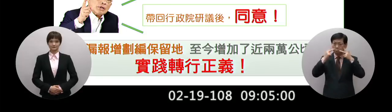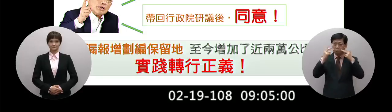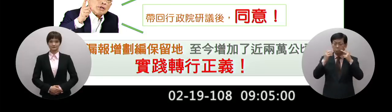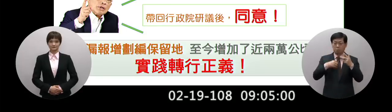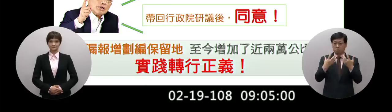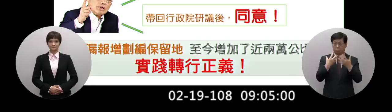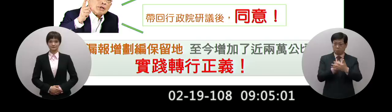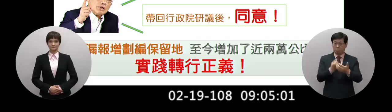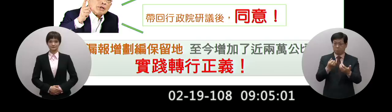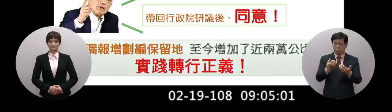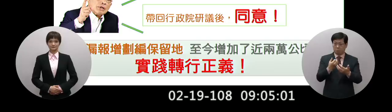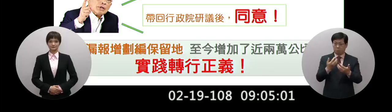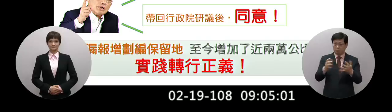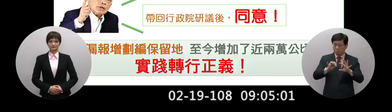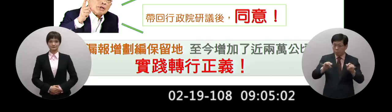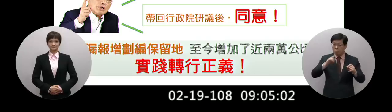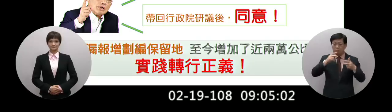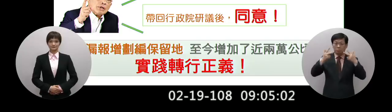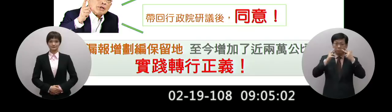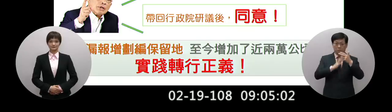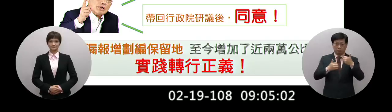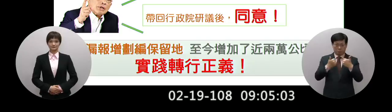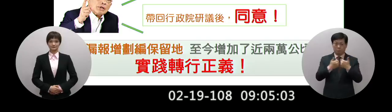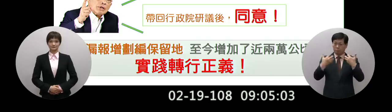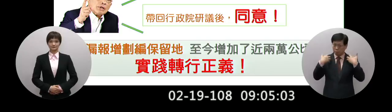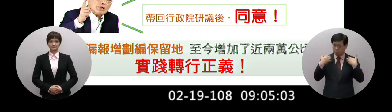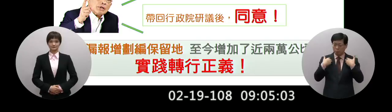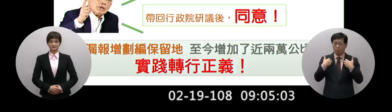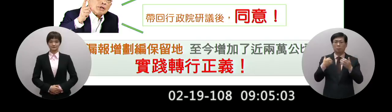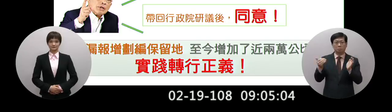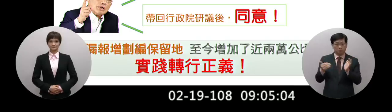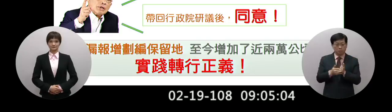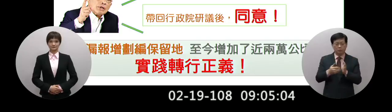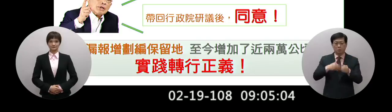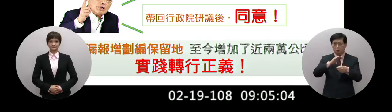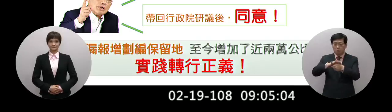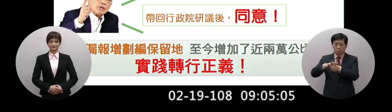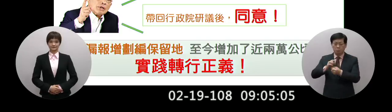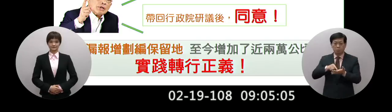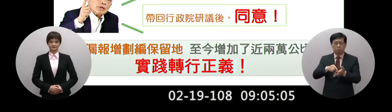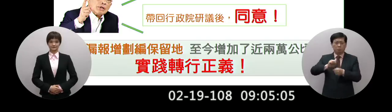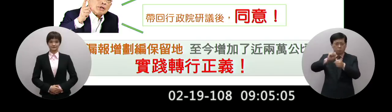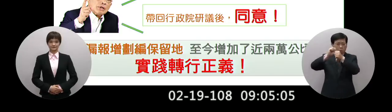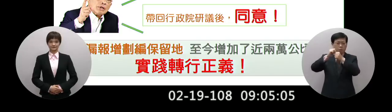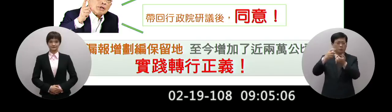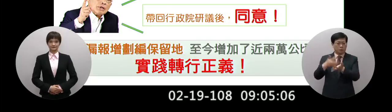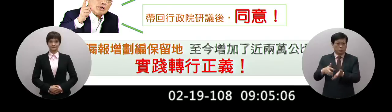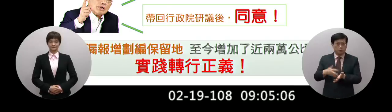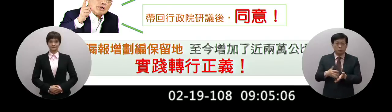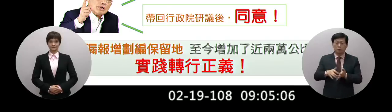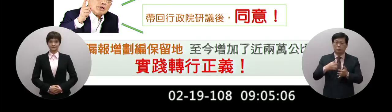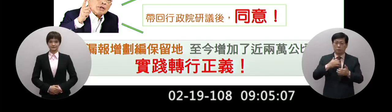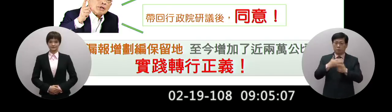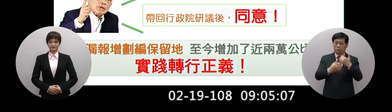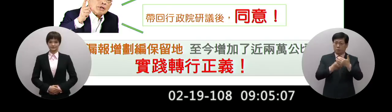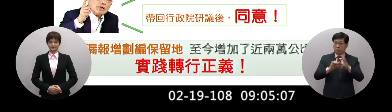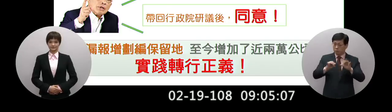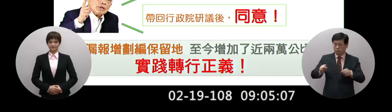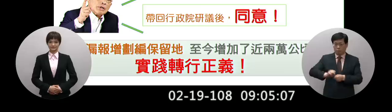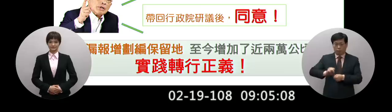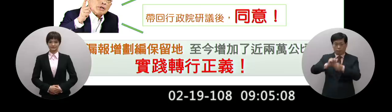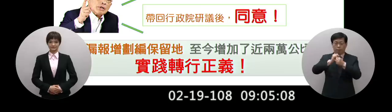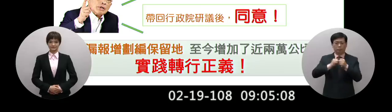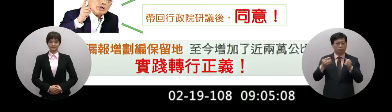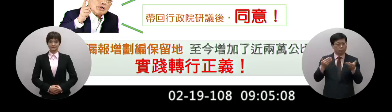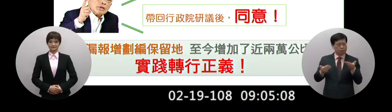保留地事务的原民会的主政之下，我们补漏报增划边的保留地到现在增加